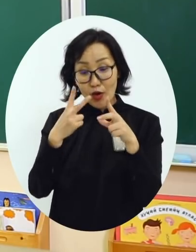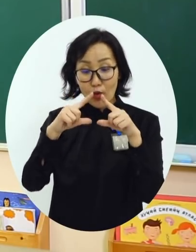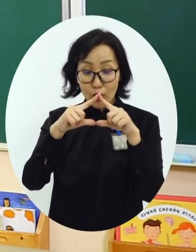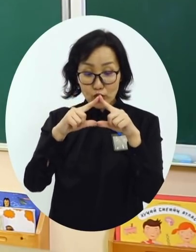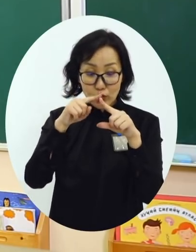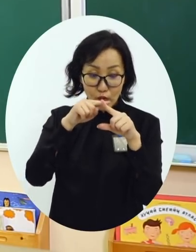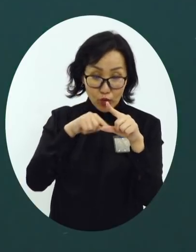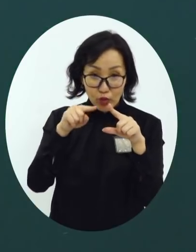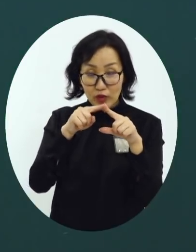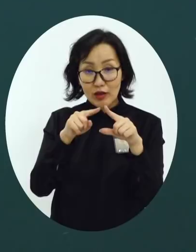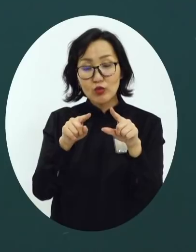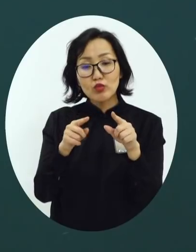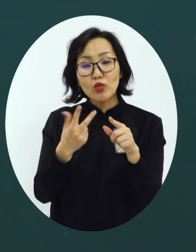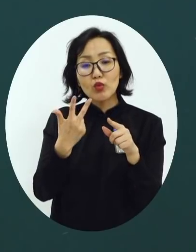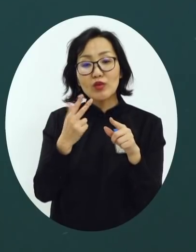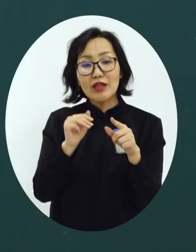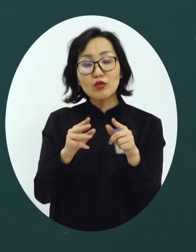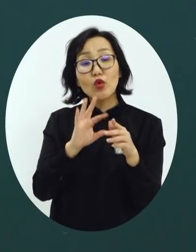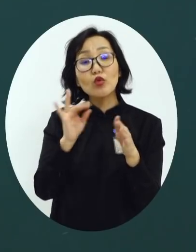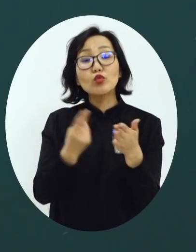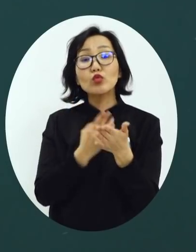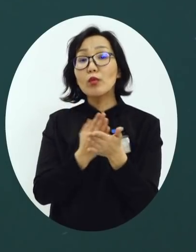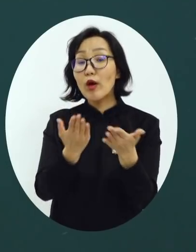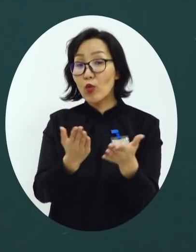гурван тал нь өөр зурсан хүүхд байна уу?